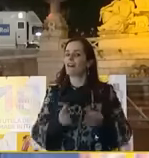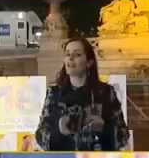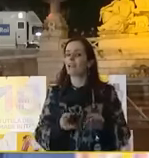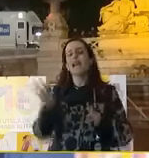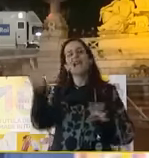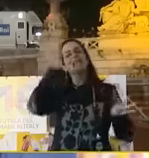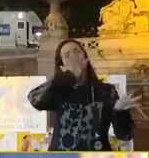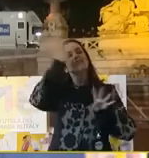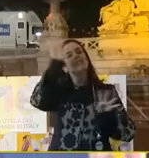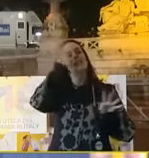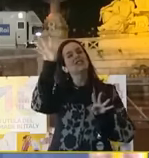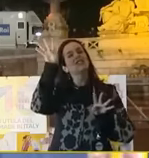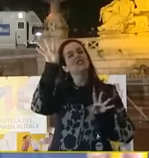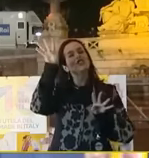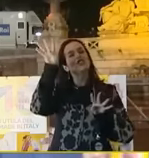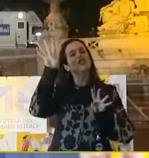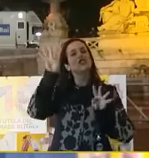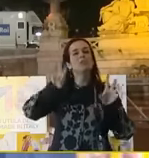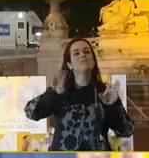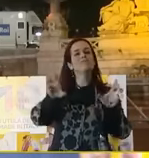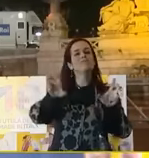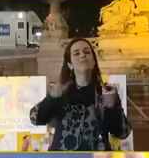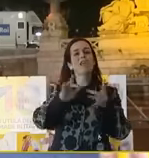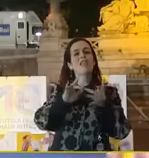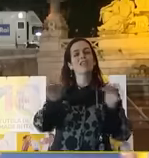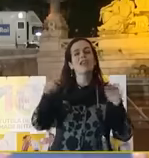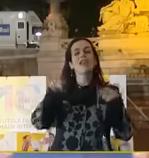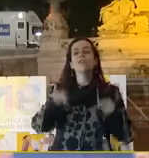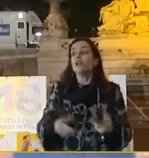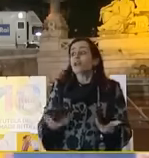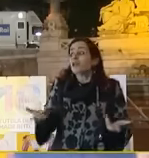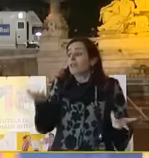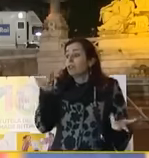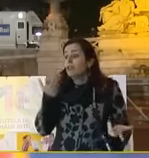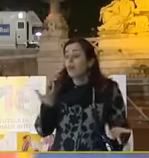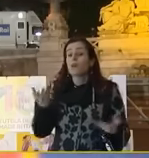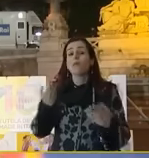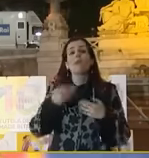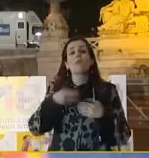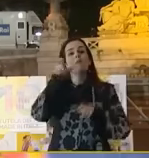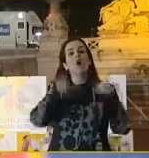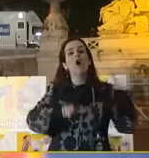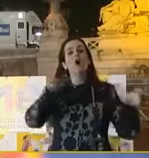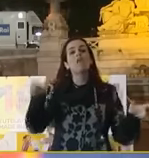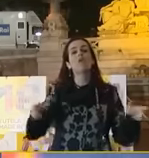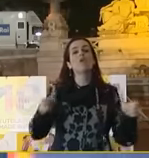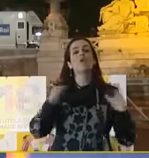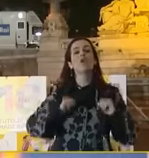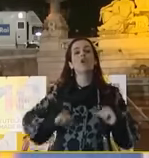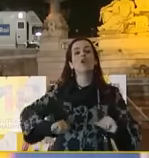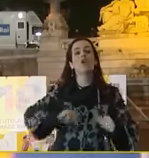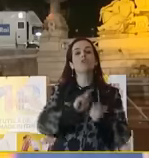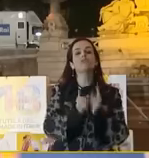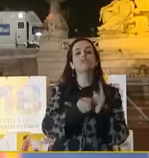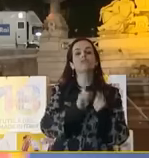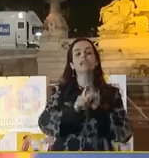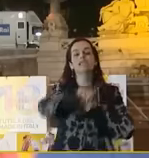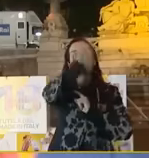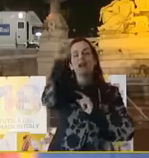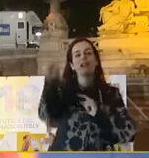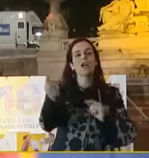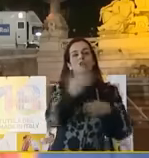mediatica che fondamentalmente ha come obiettivo la divisione del popolo italiano. Si parla di ogni, di qualsiasi